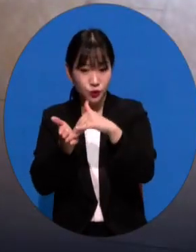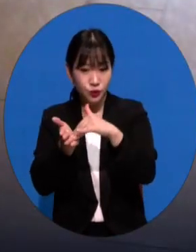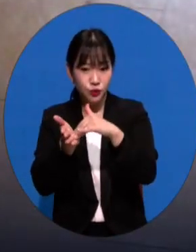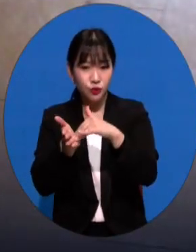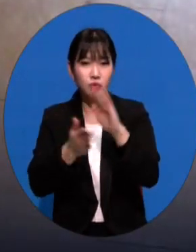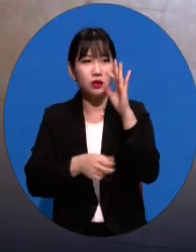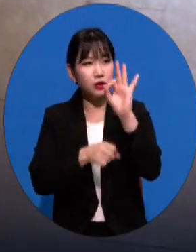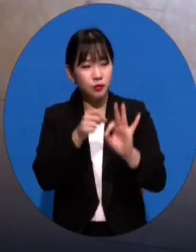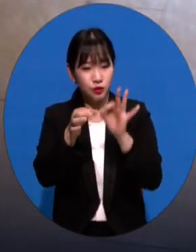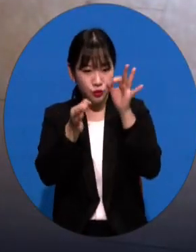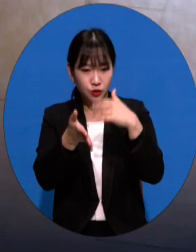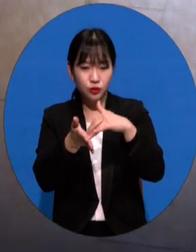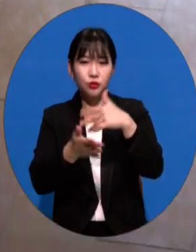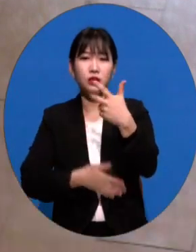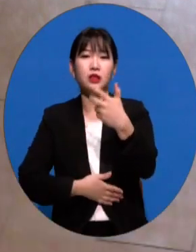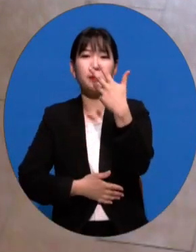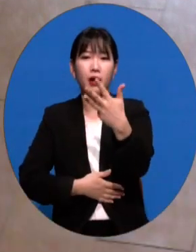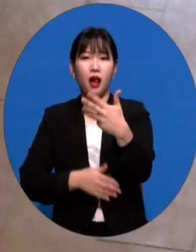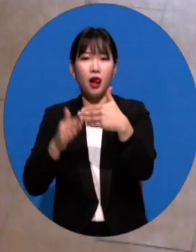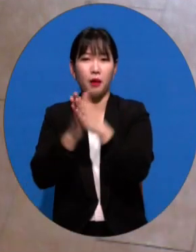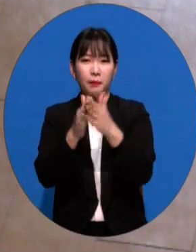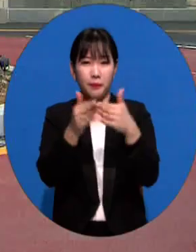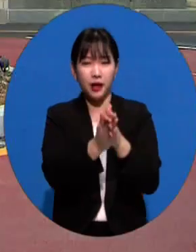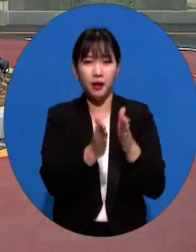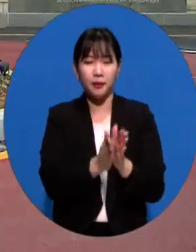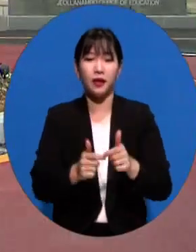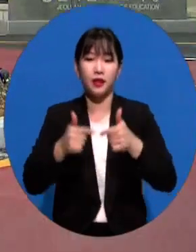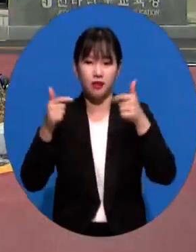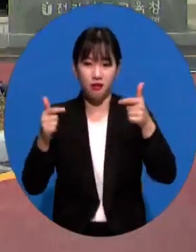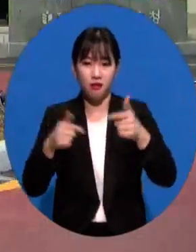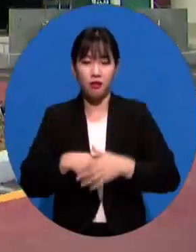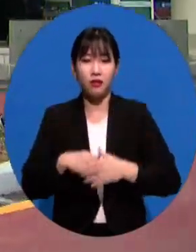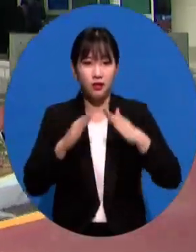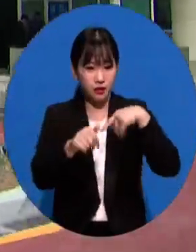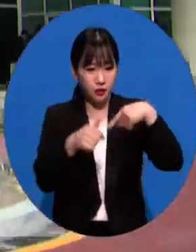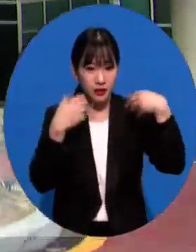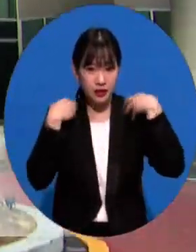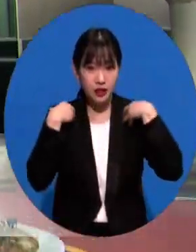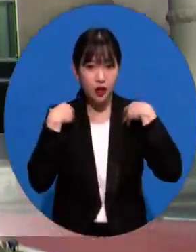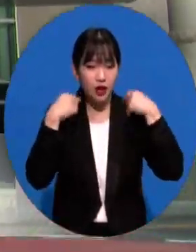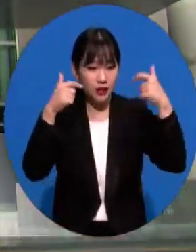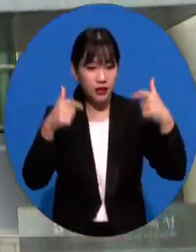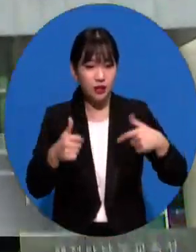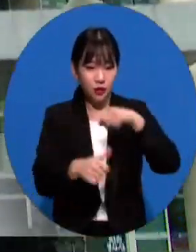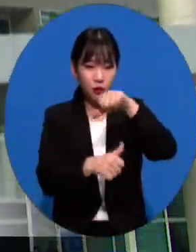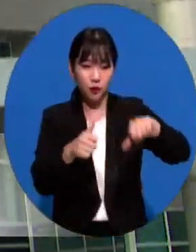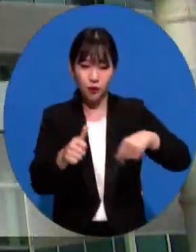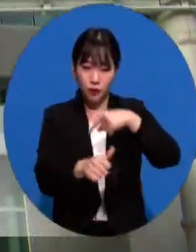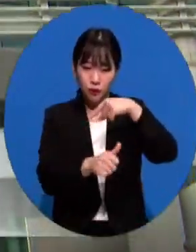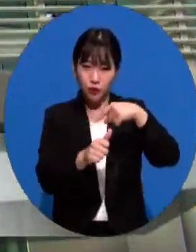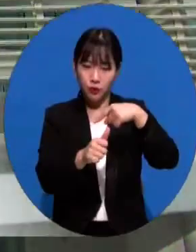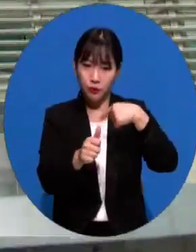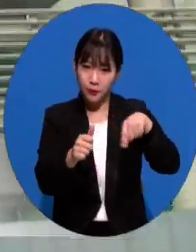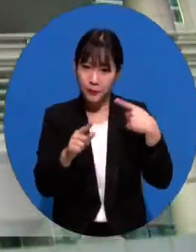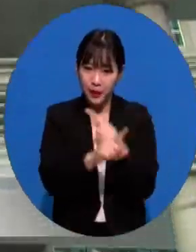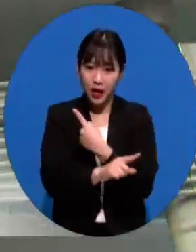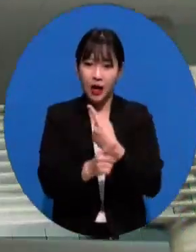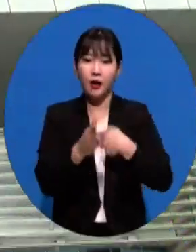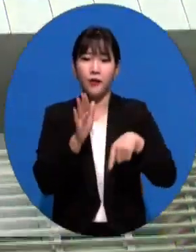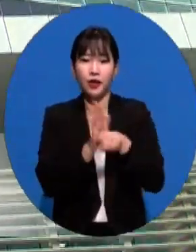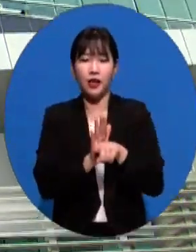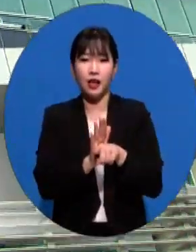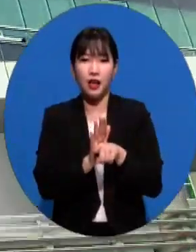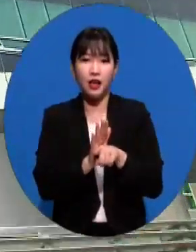최근 10년간 78개 교가 증가하였습니다 전남교육청이 지역 교육환경여건 개선을 위한 수단 가운데